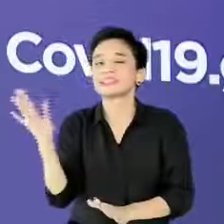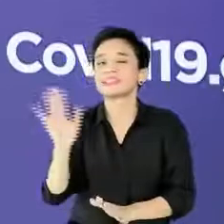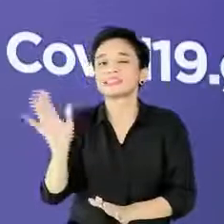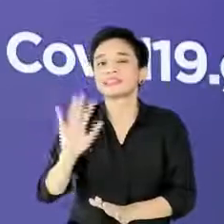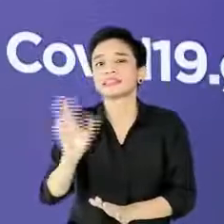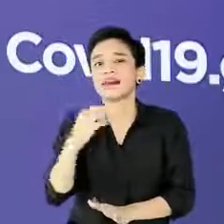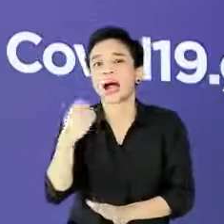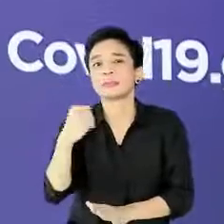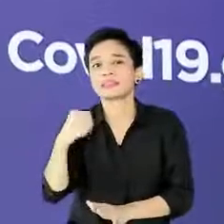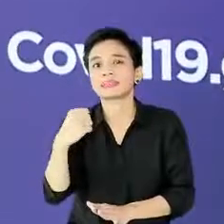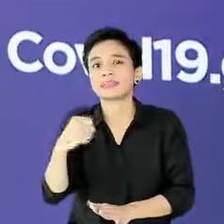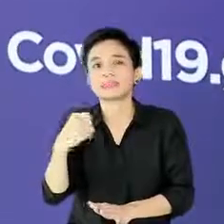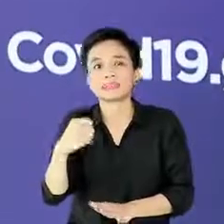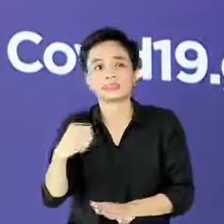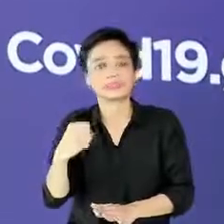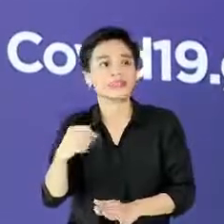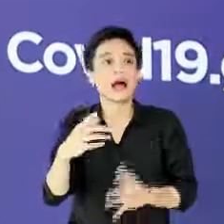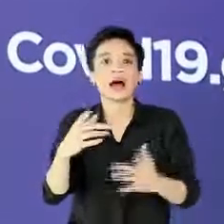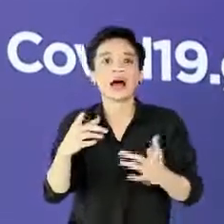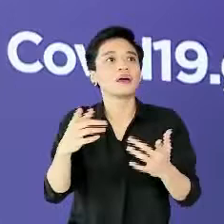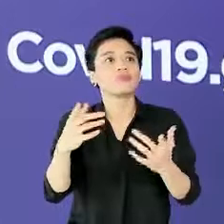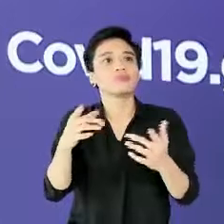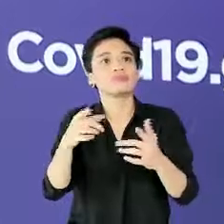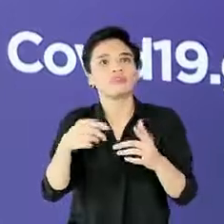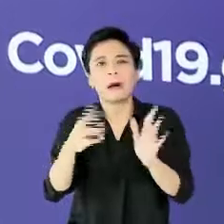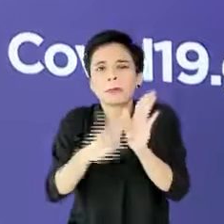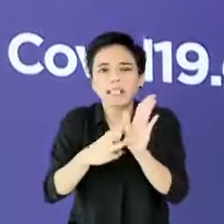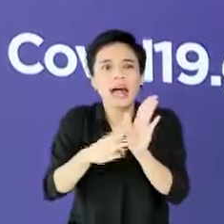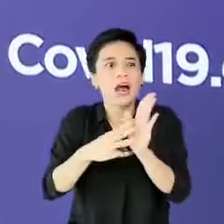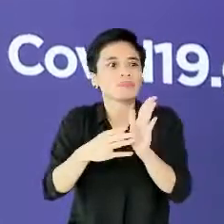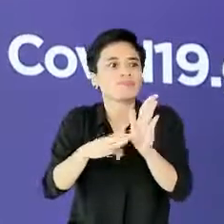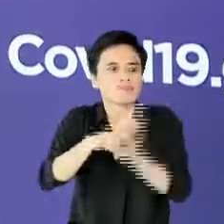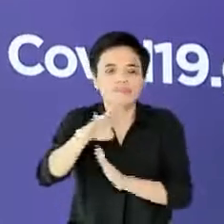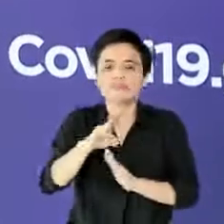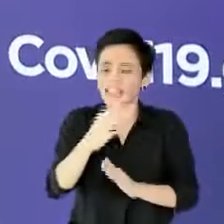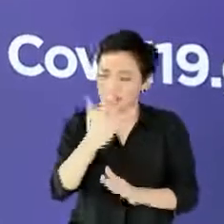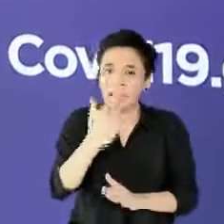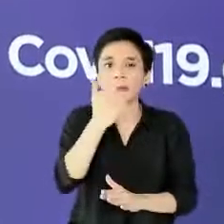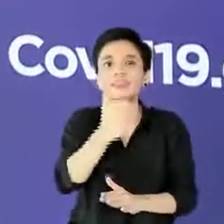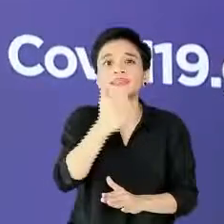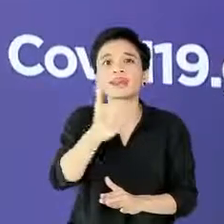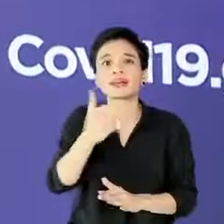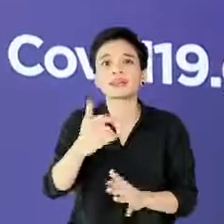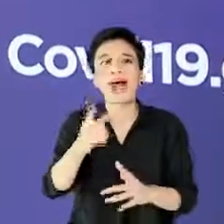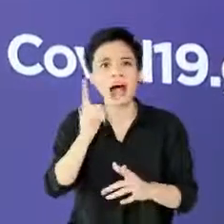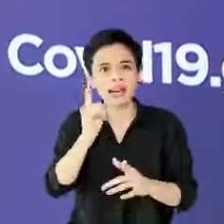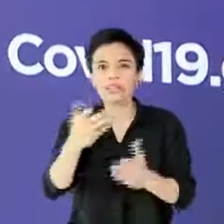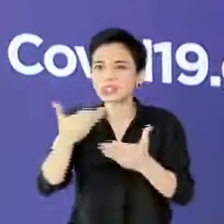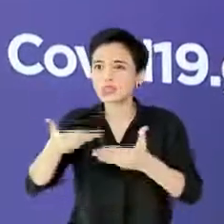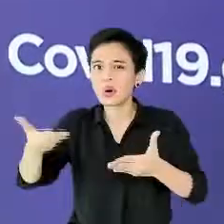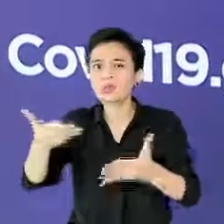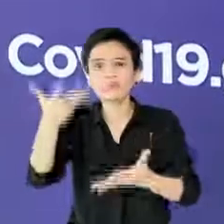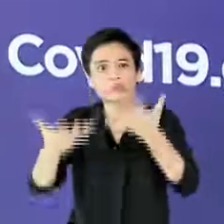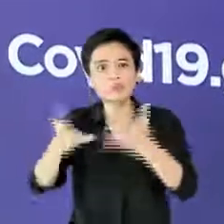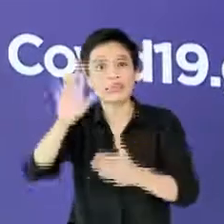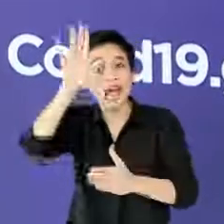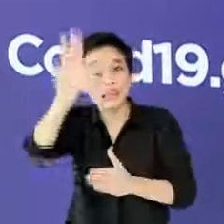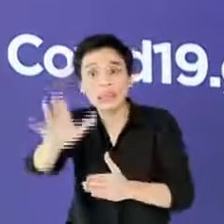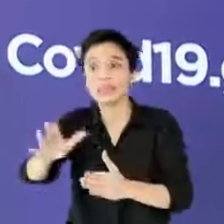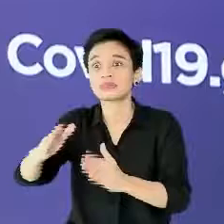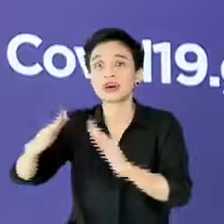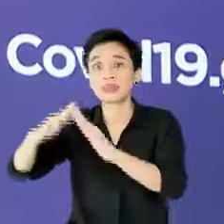Siti atau kapasitas lonjakan di mana Eh rumah sakit dan tempat tidur sudah tidak mampu lagi mengatasinya